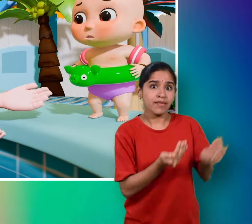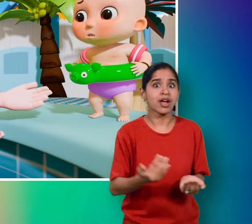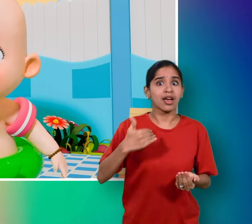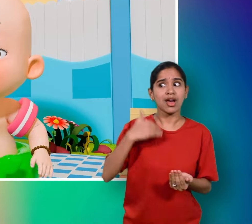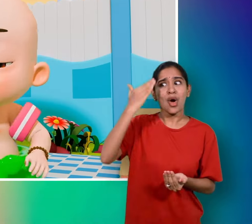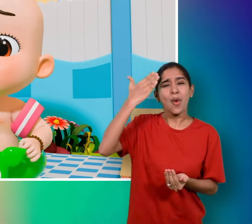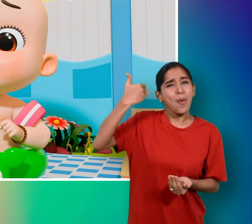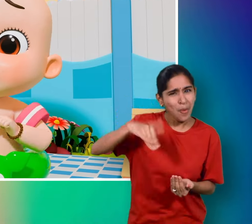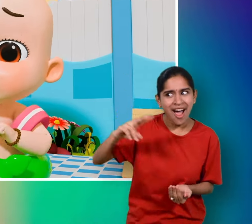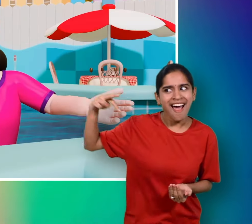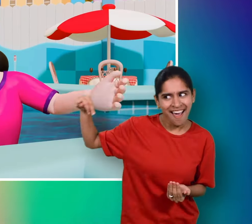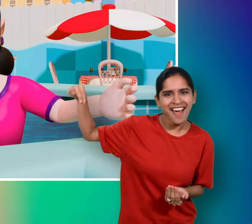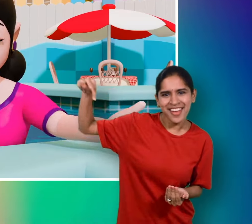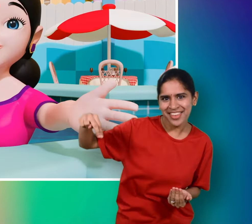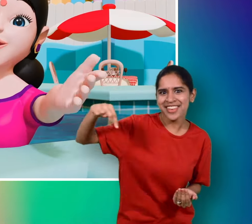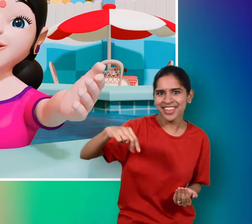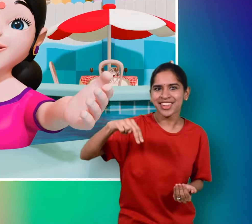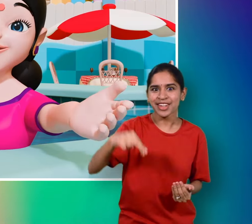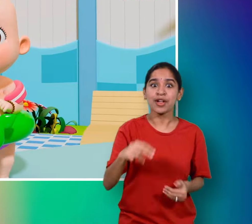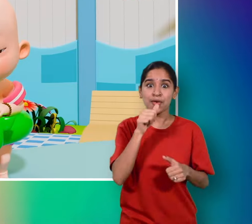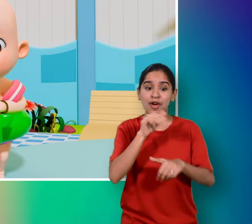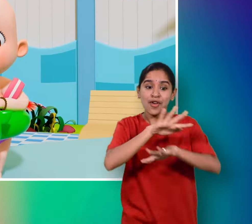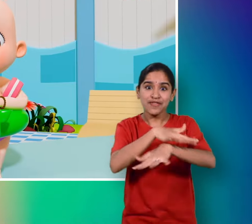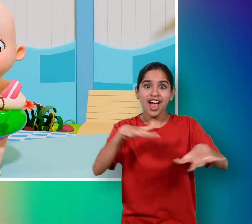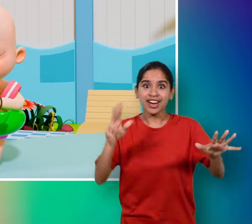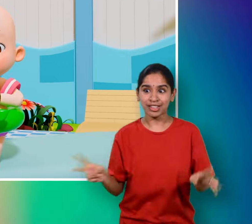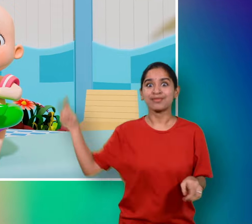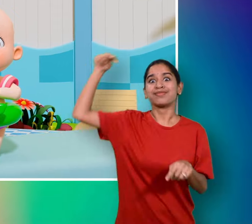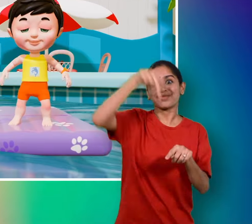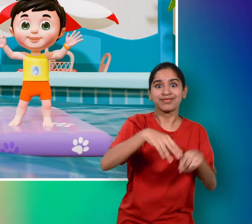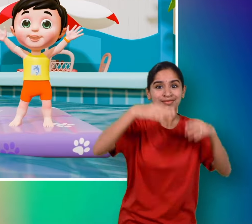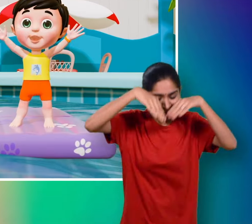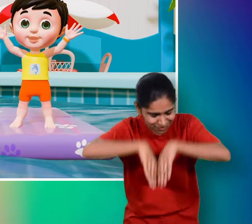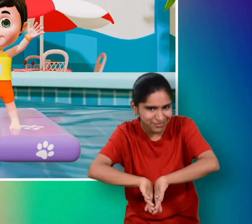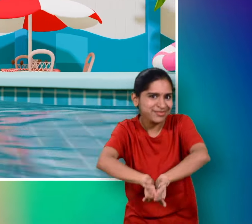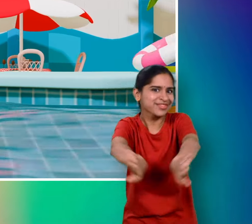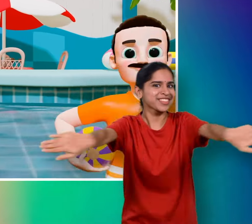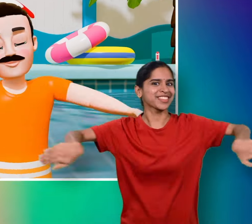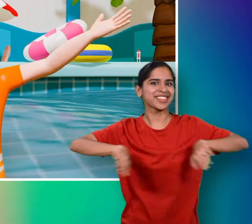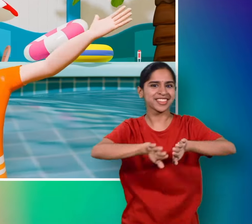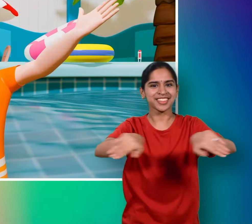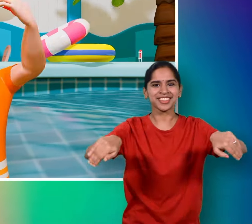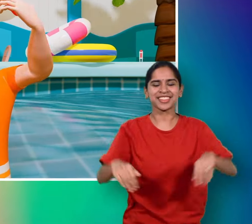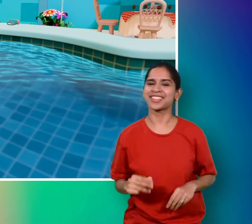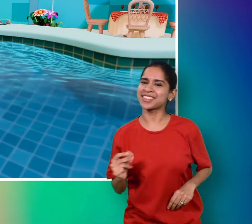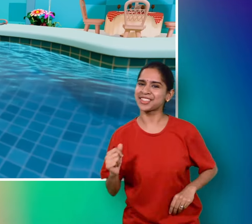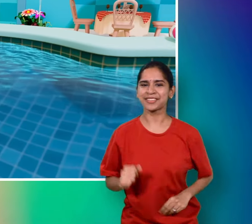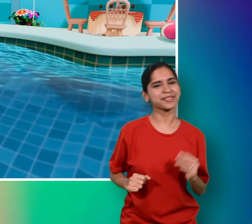बेबी मेरा बेबी मेरा आएगा पानी में फिर पानी में फिर